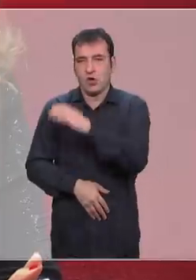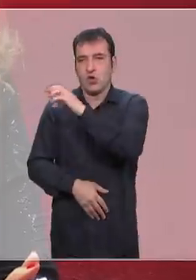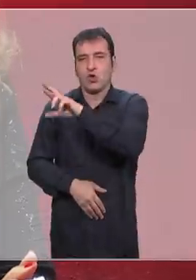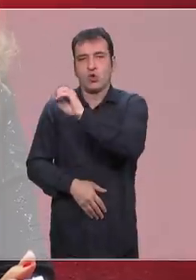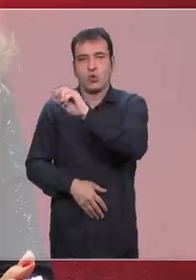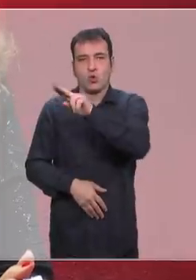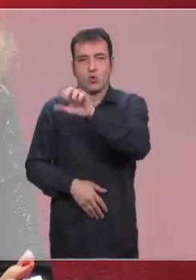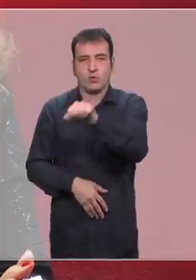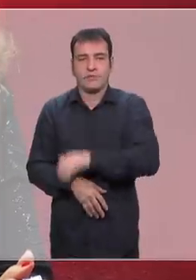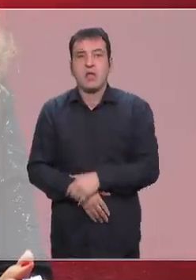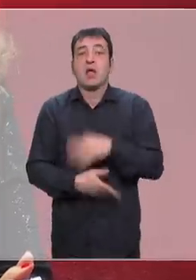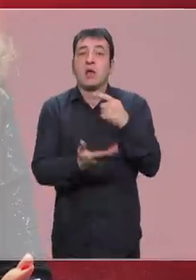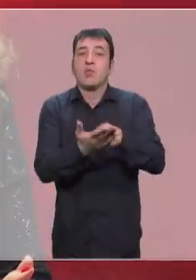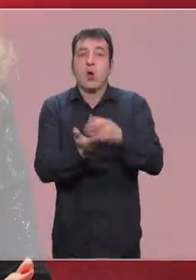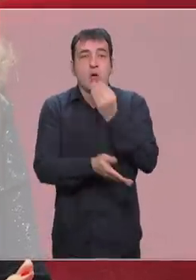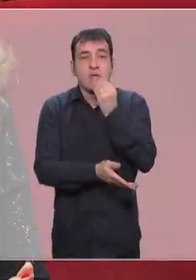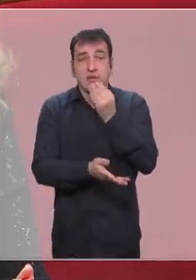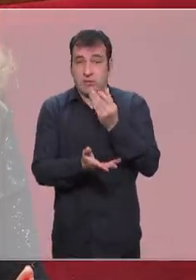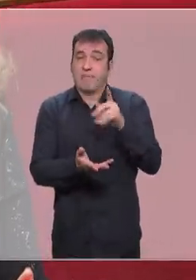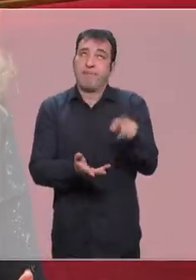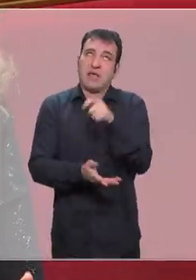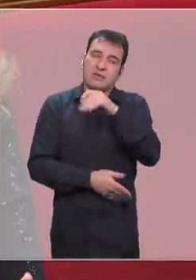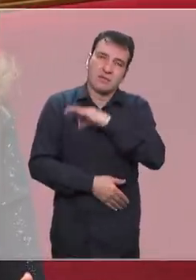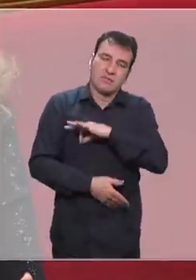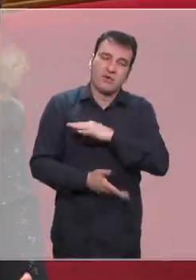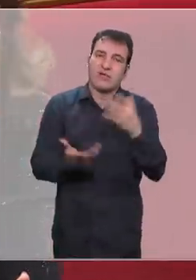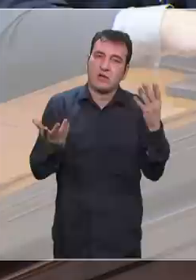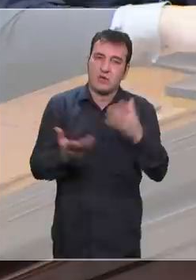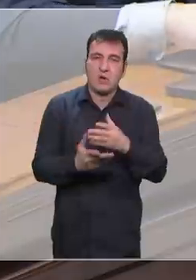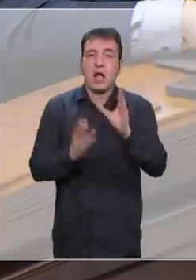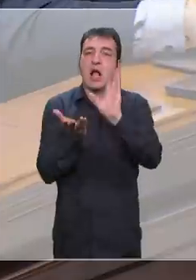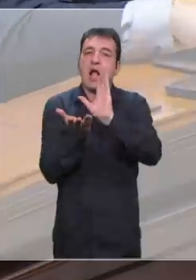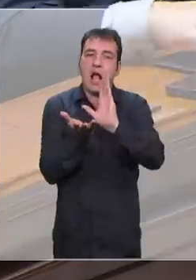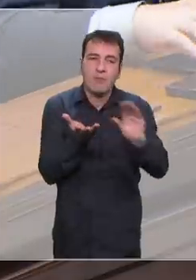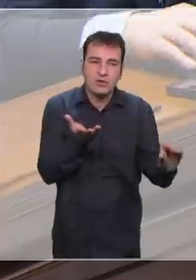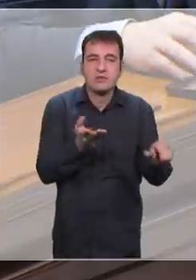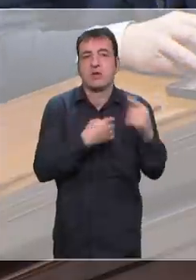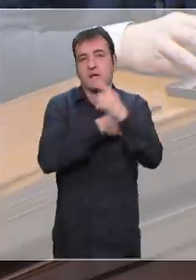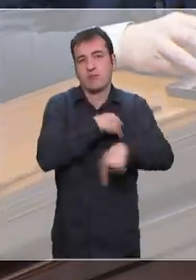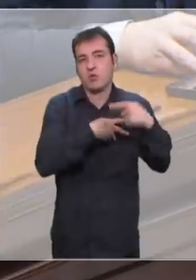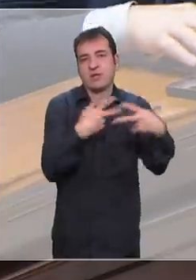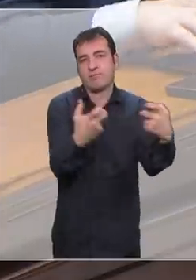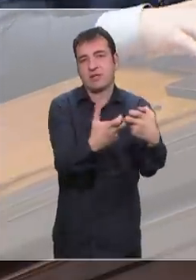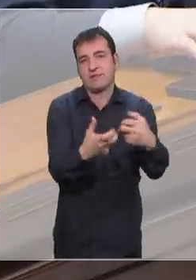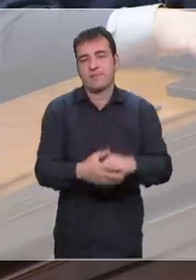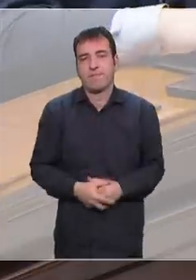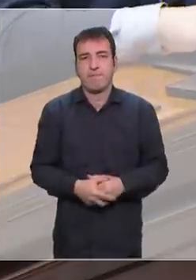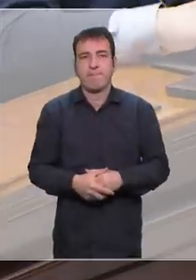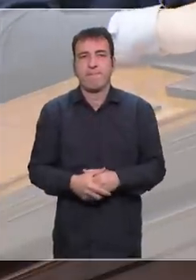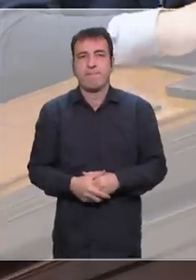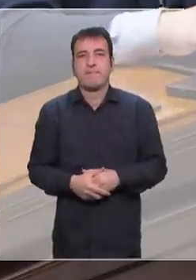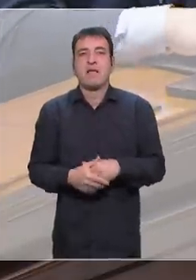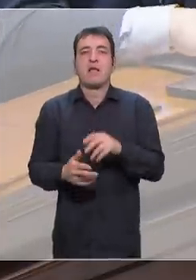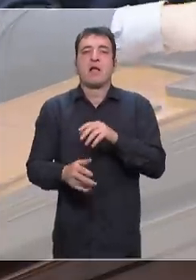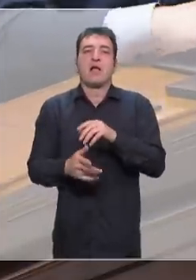ailleurs que les banques alimentaires bénéficient bien évidemment de l'amortisseur et du bouclier tarifaire. Enfin, au-delà